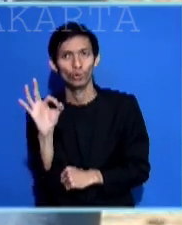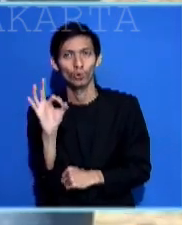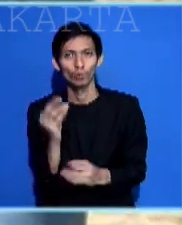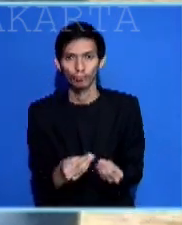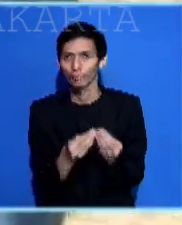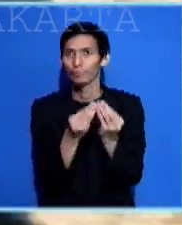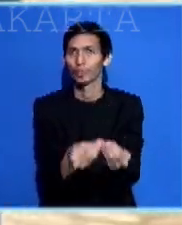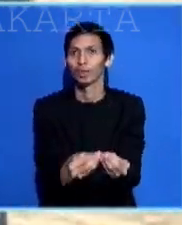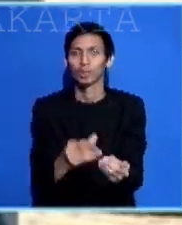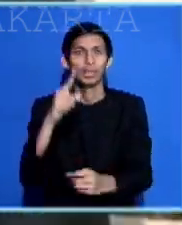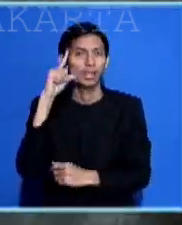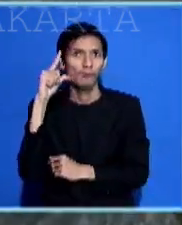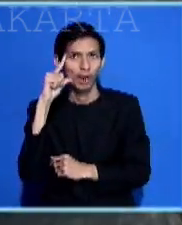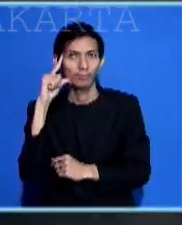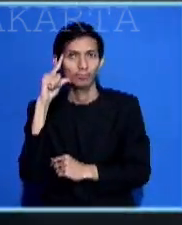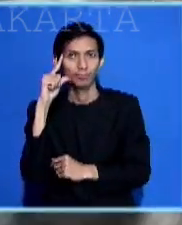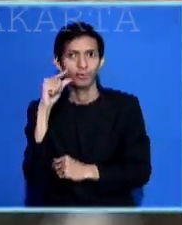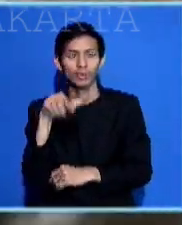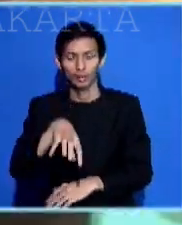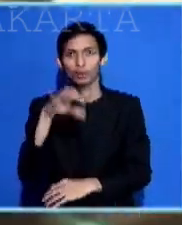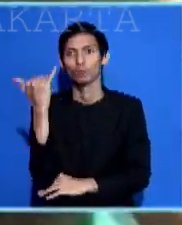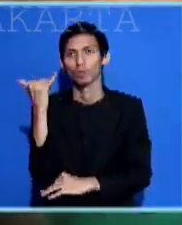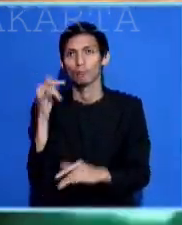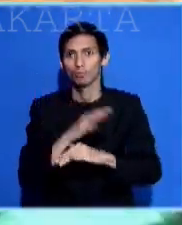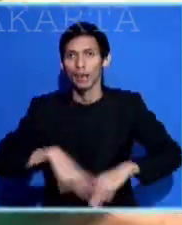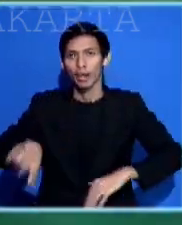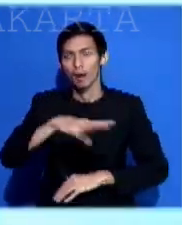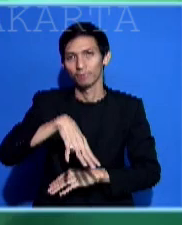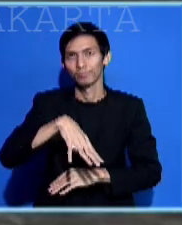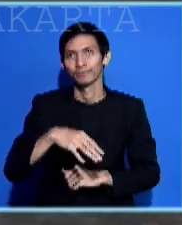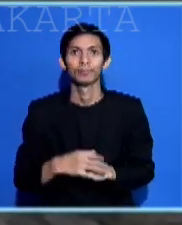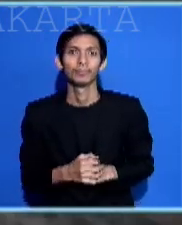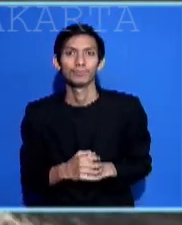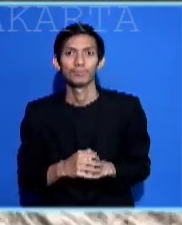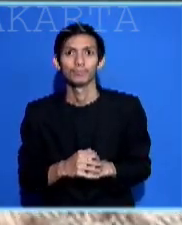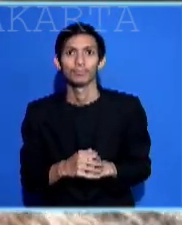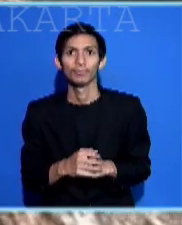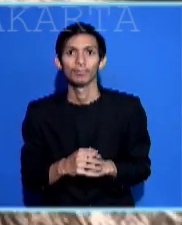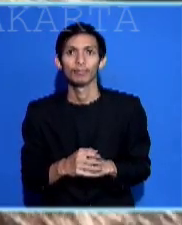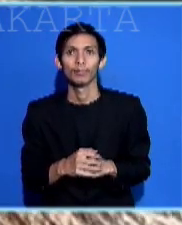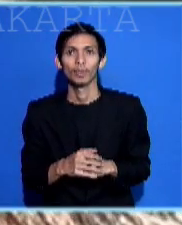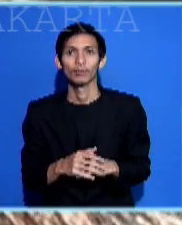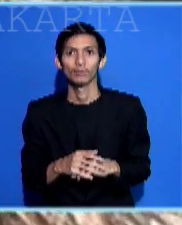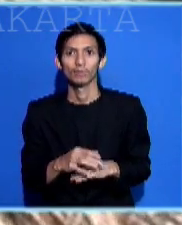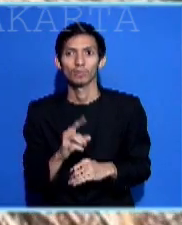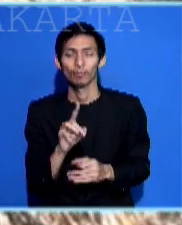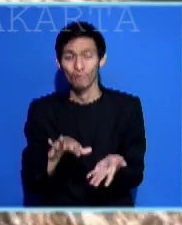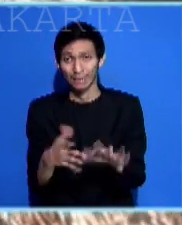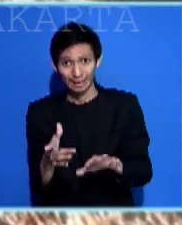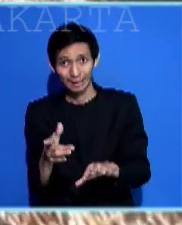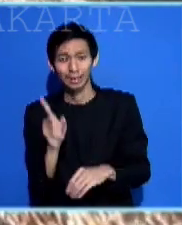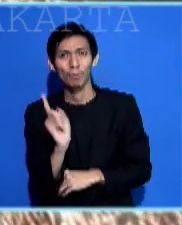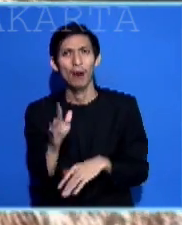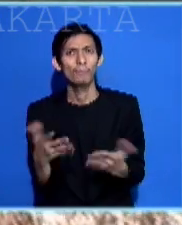Pertanian Daerah Istimewa Yogyakarta. Hewan yang mati karena antraks, prosedur pemusnahannya, yakni dikubur kedalaman 2